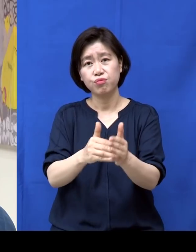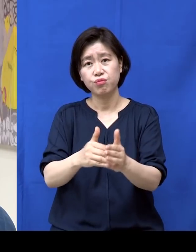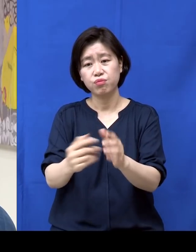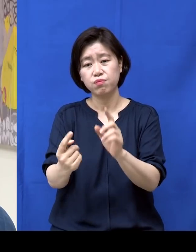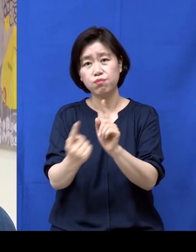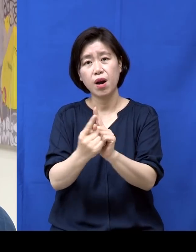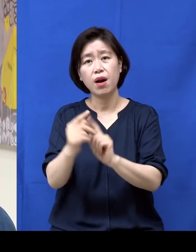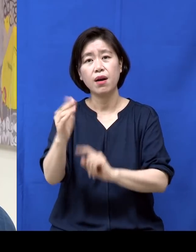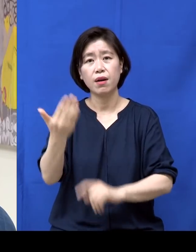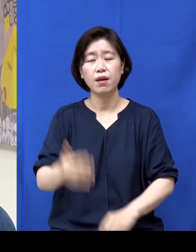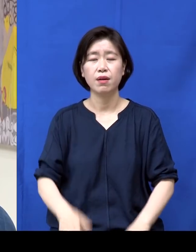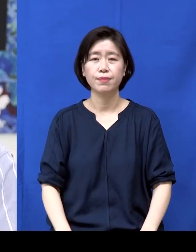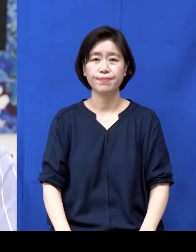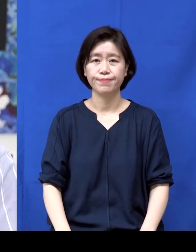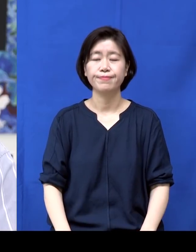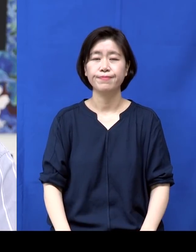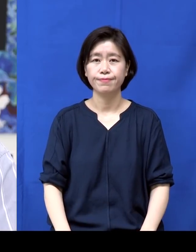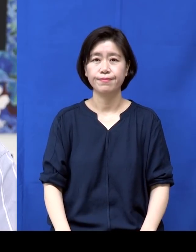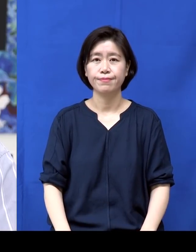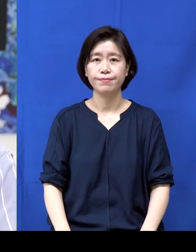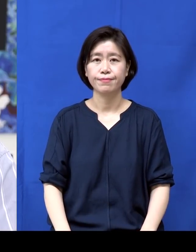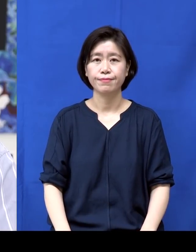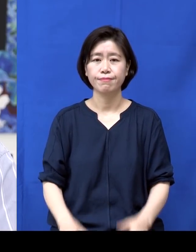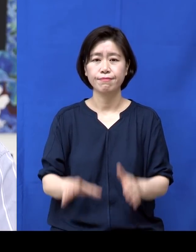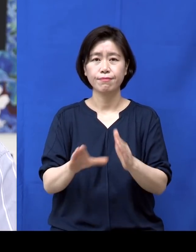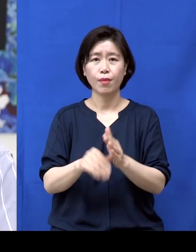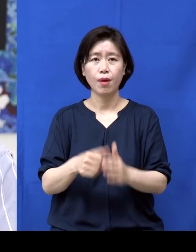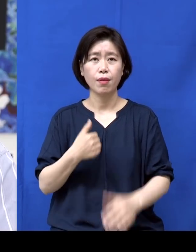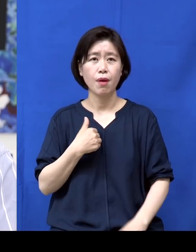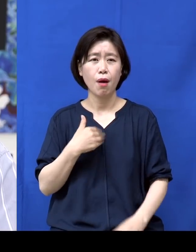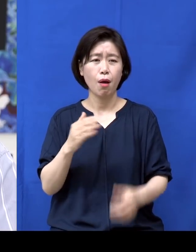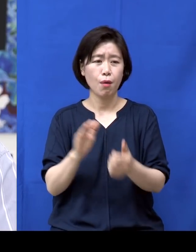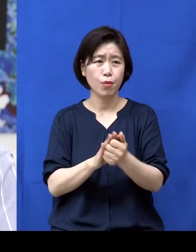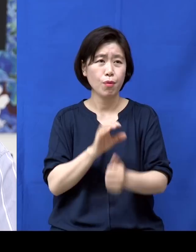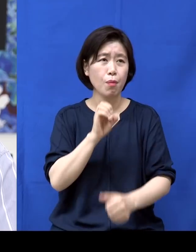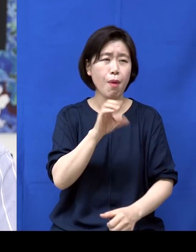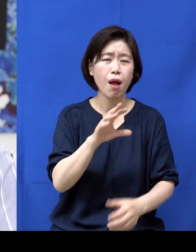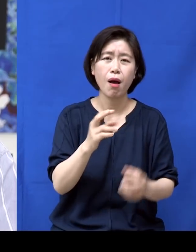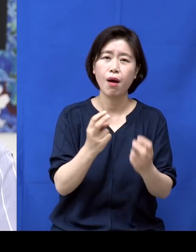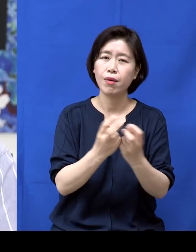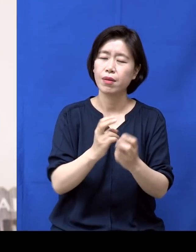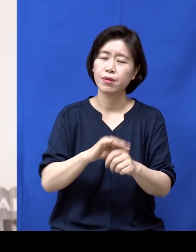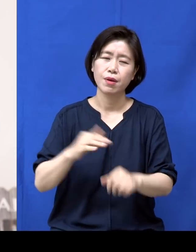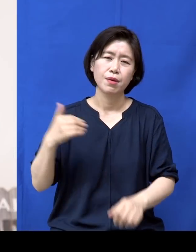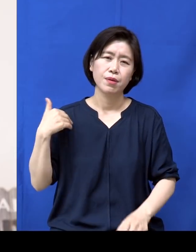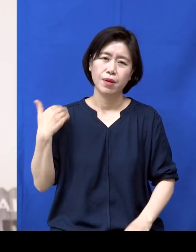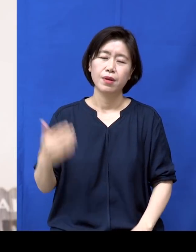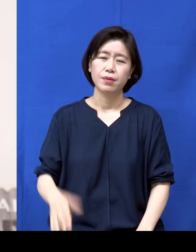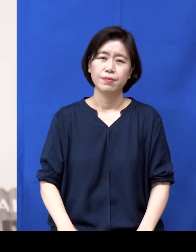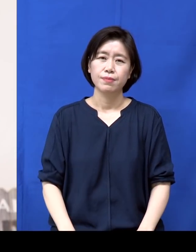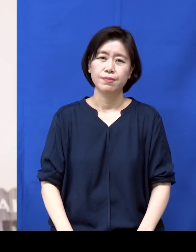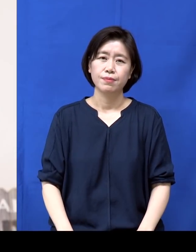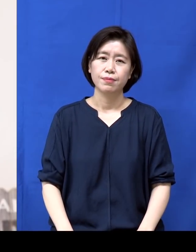무슨 말을 해야 될지 모르겠더라고요. 정말 어머니는 이제 반쯤 정신을 놓으셨고